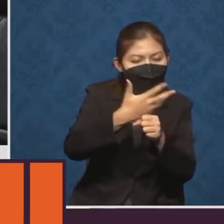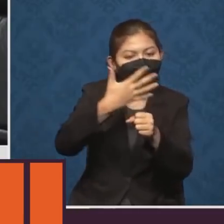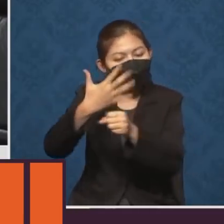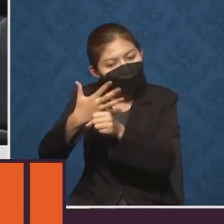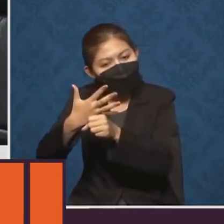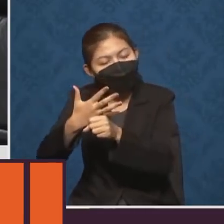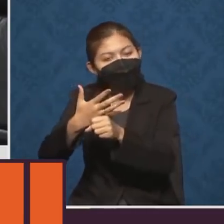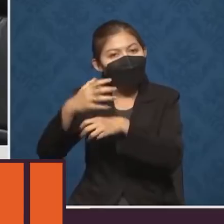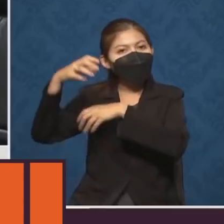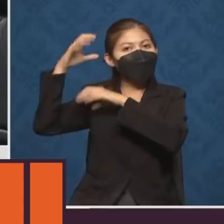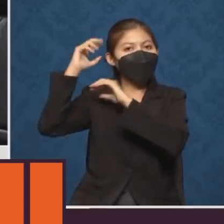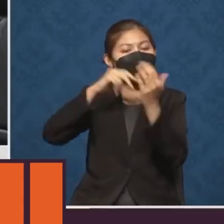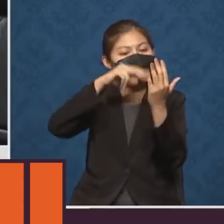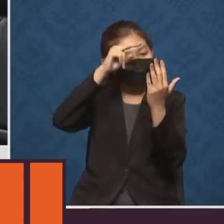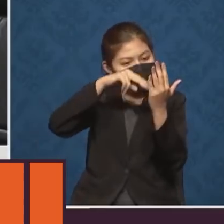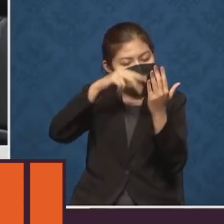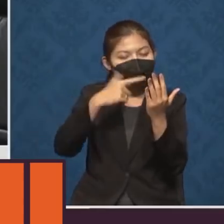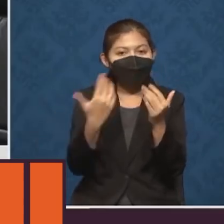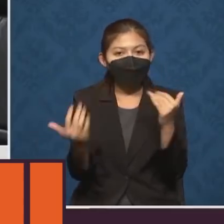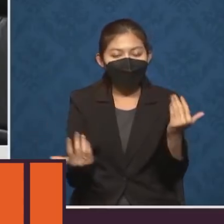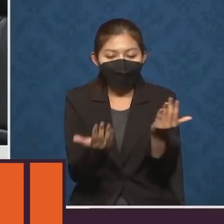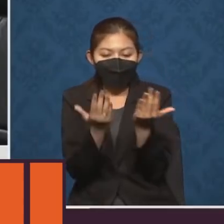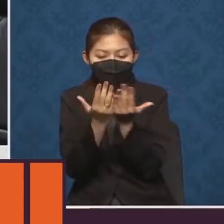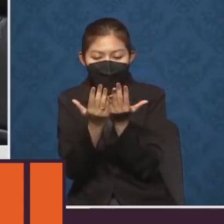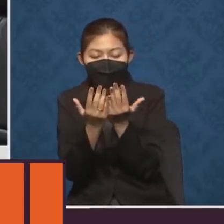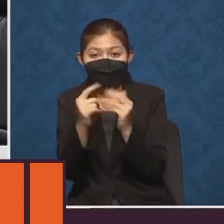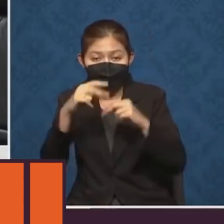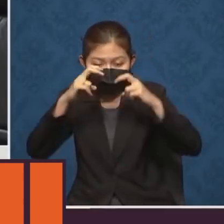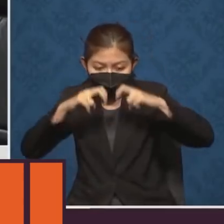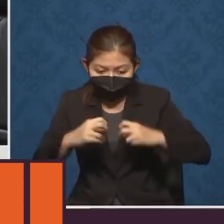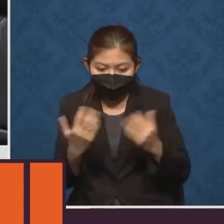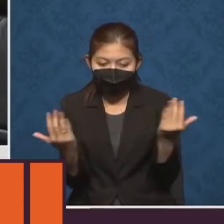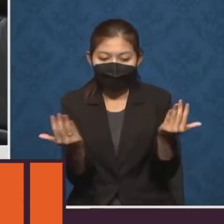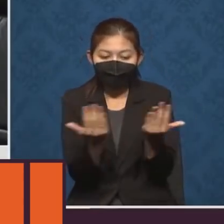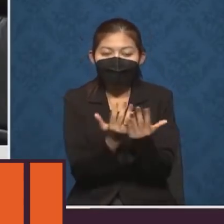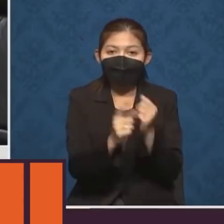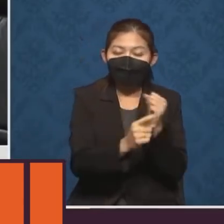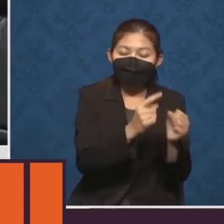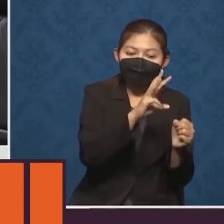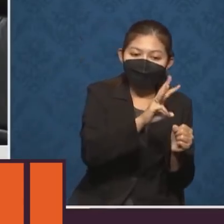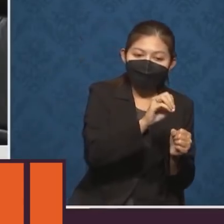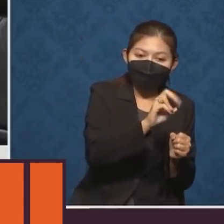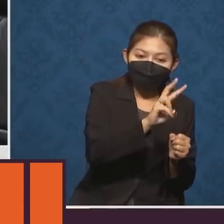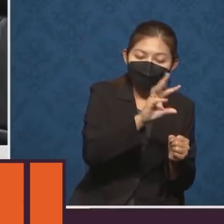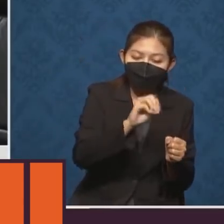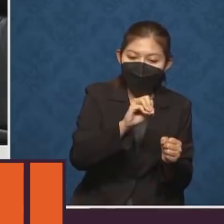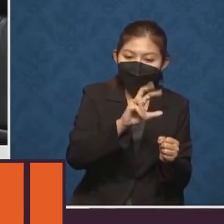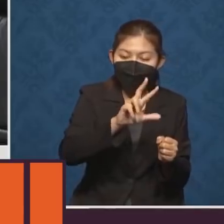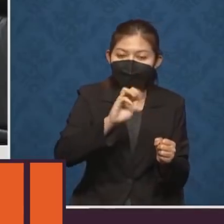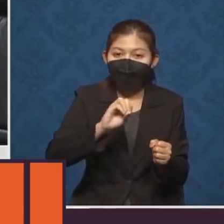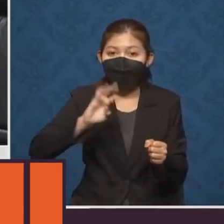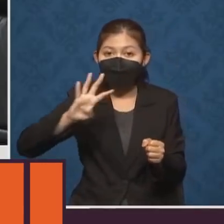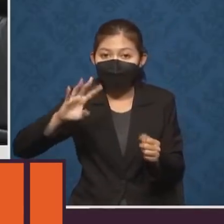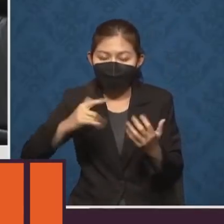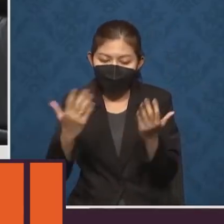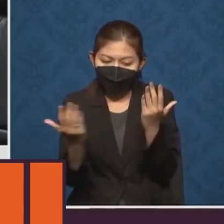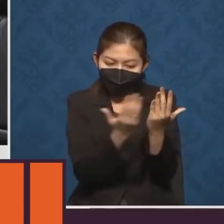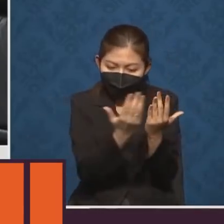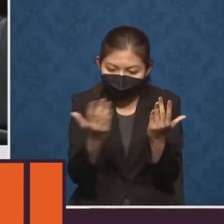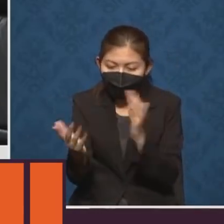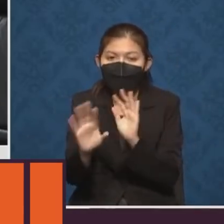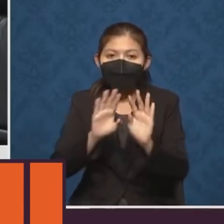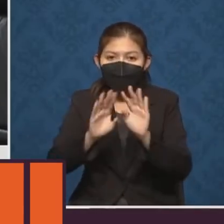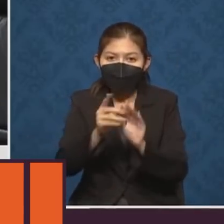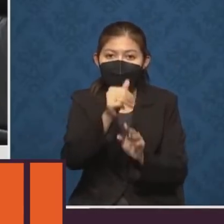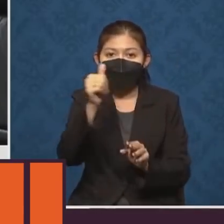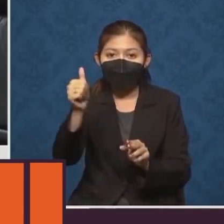บทวิเคราะห์นะครับแล้วก็เปรียบเทียบนะครับผลการดำเนินงานในแต่ละปีด้วยนะครับก็ต้องเรียนว่าแม้ว่านะครับตามราย